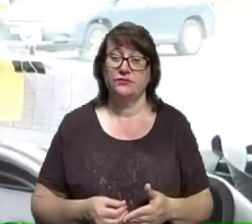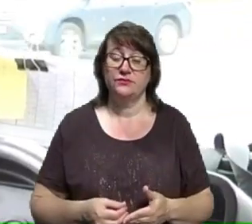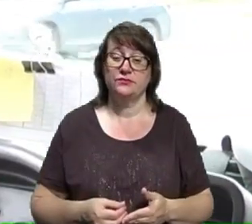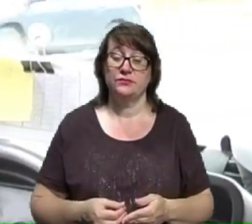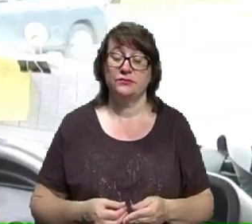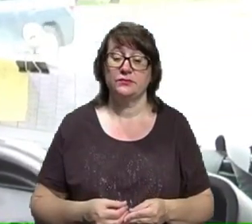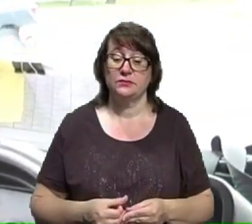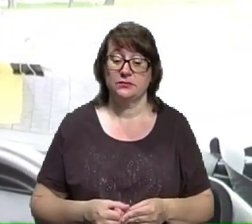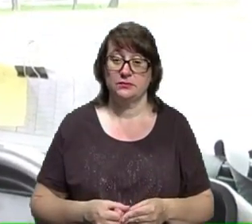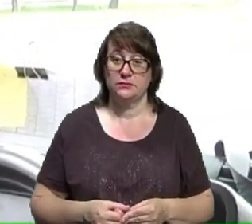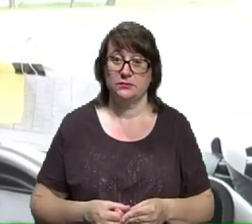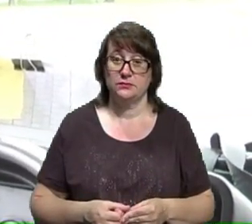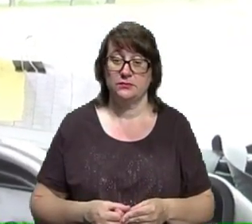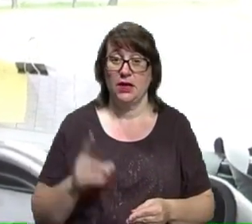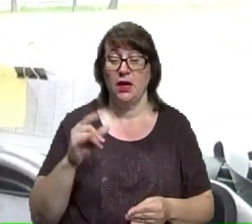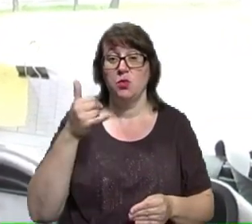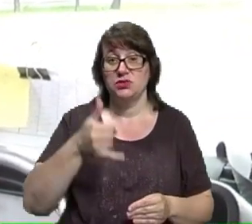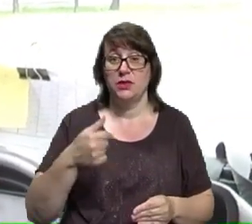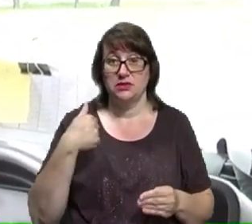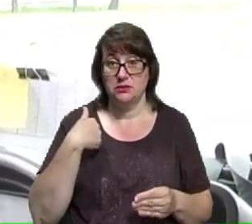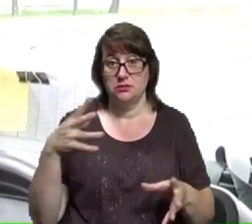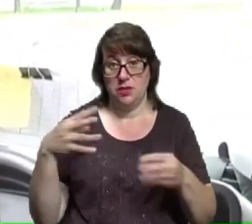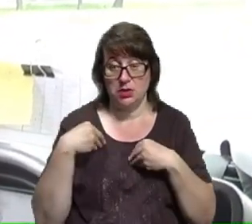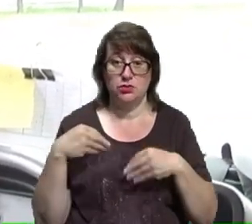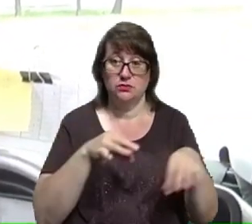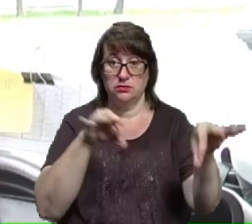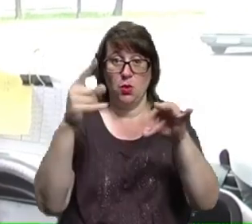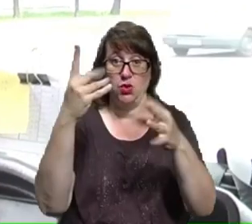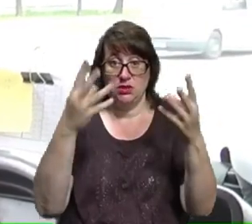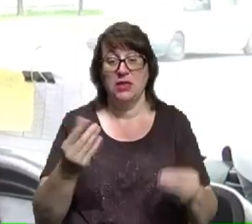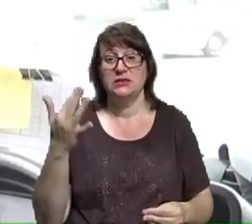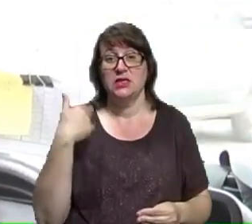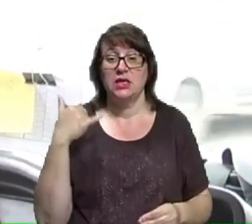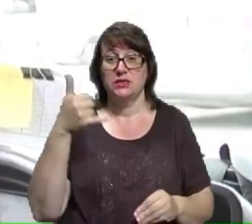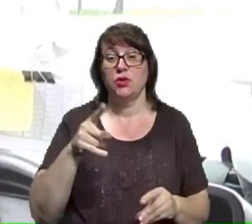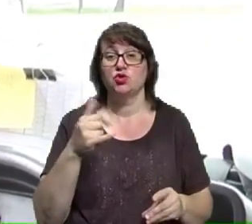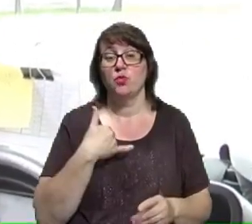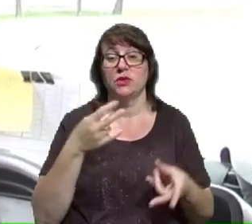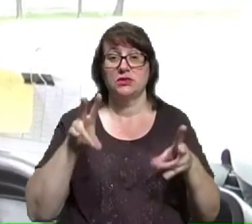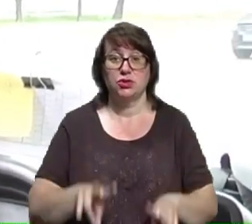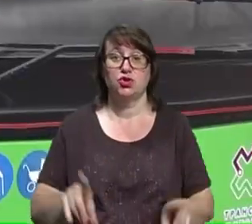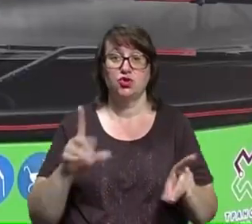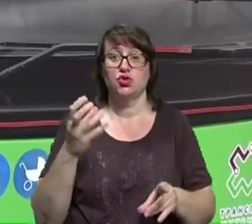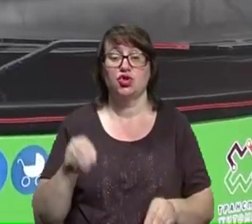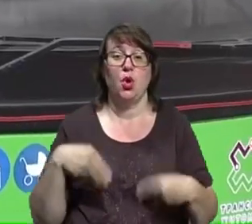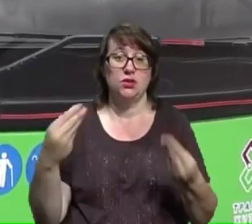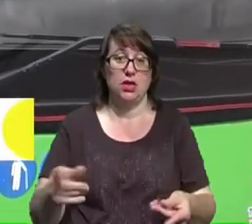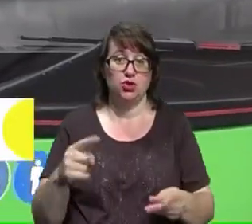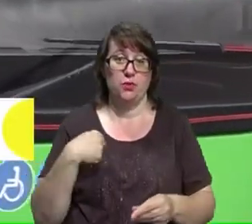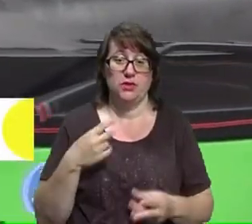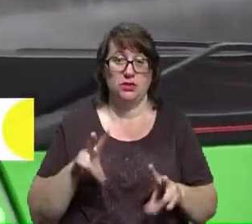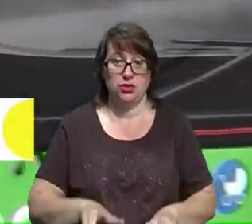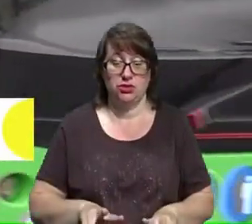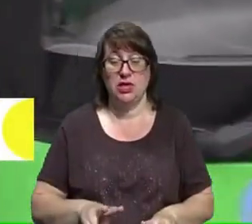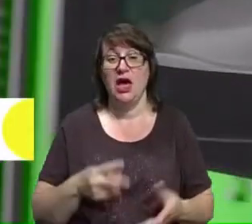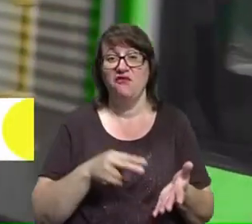По заправці, зо мною прокатайтесь день, побачите, скільки я заправлюсь, що в мене останеться, що мені треба віддати, що мені буде, все. Вартість проїзду для тих,